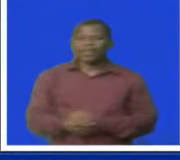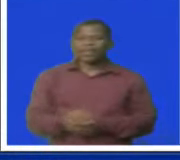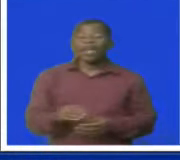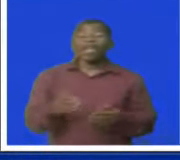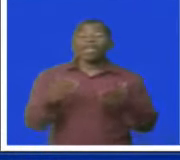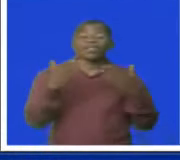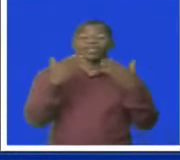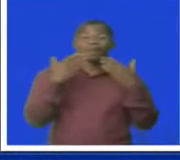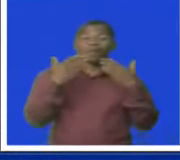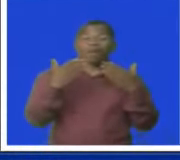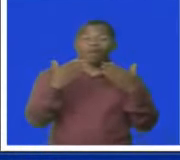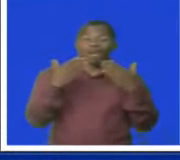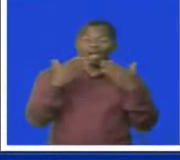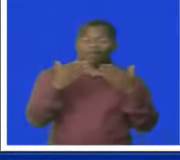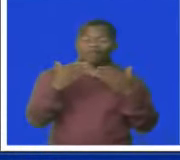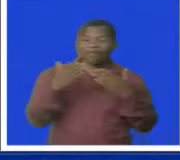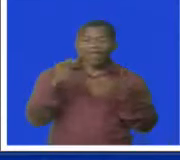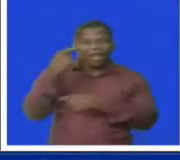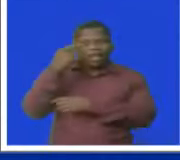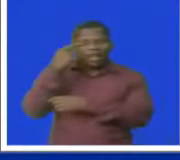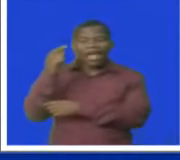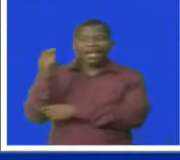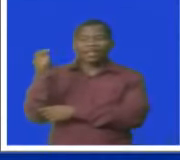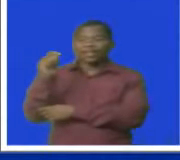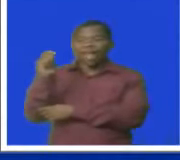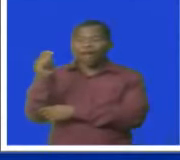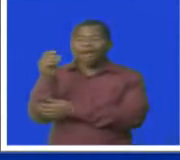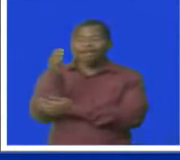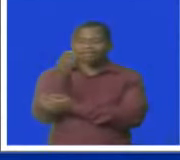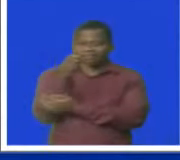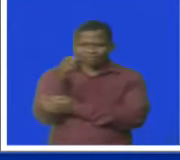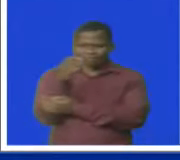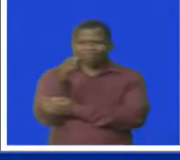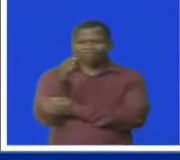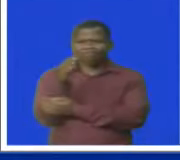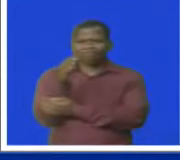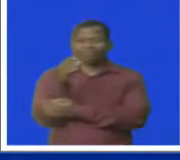letisukumile tathi asithumele wethu umuntu